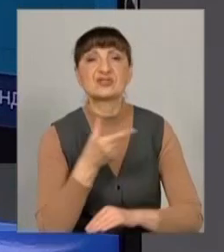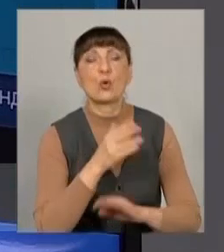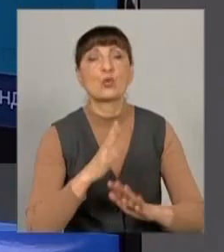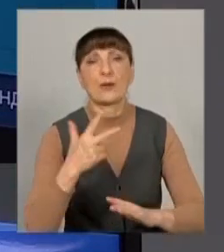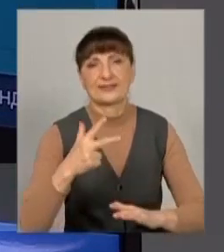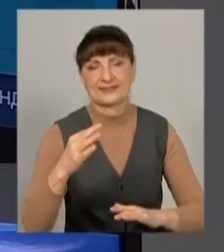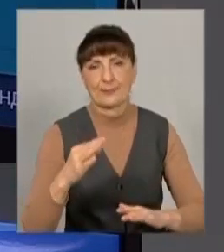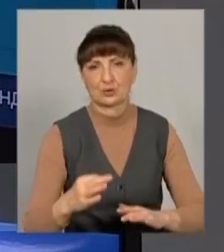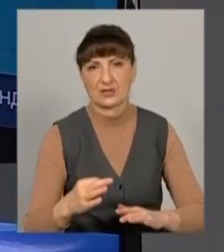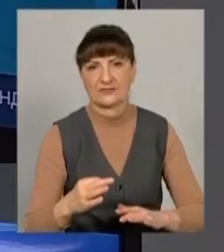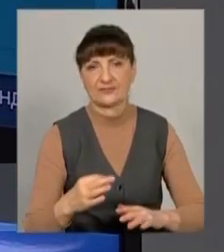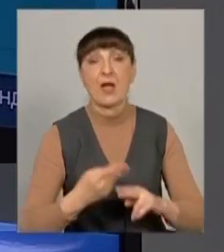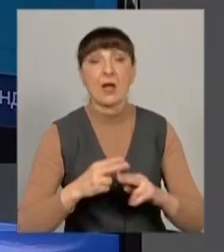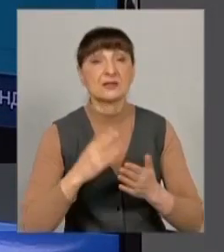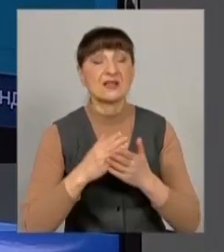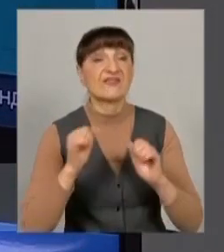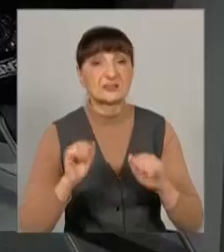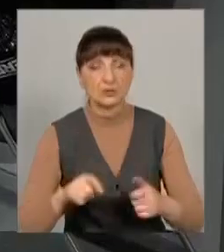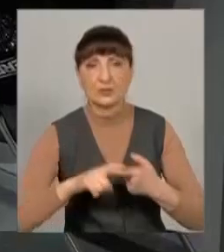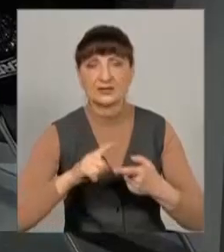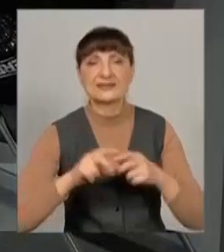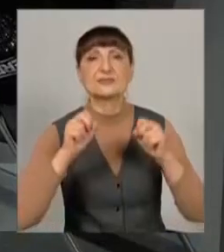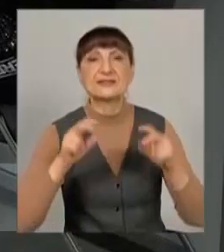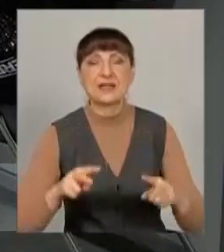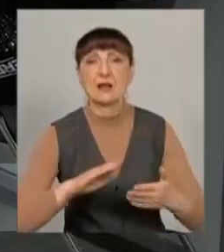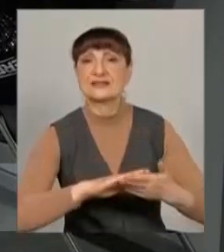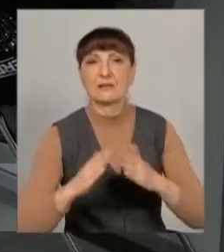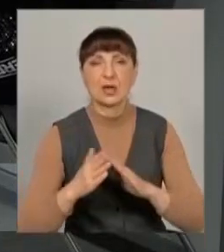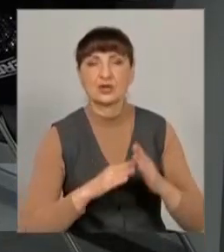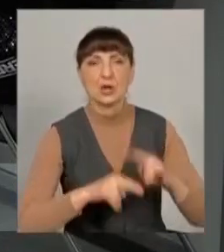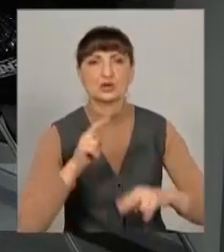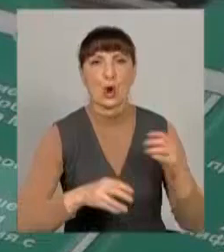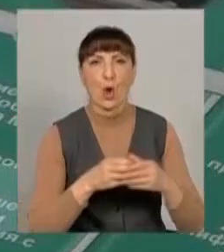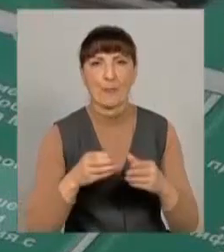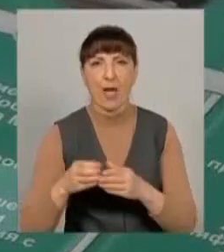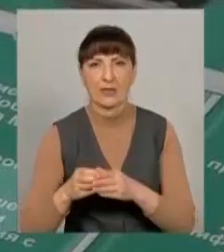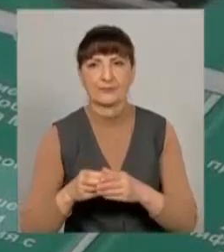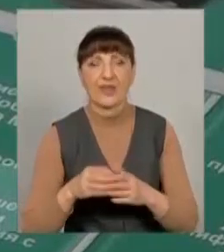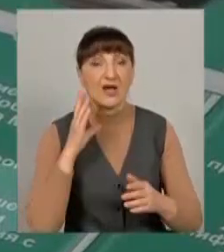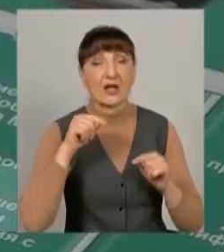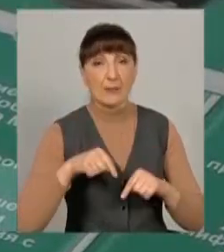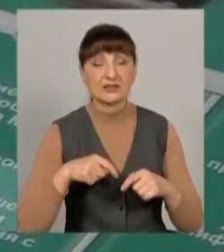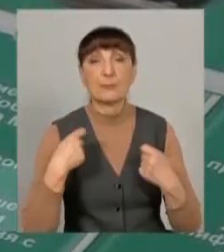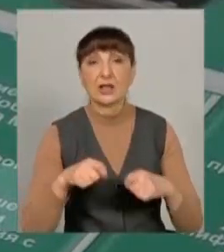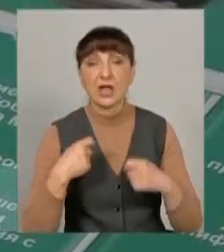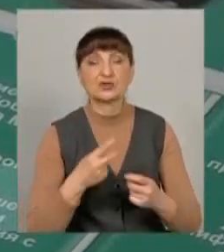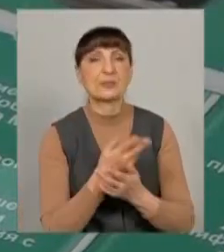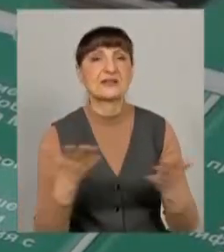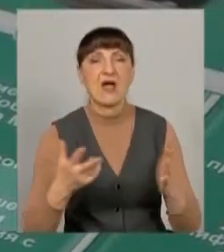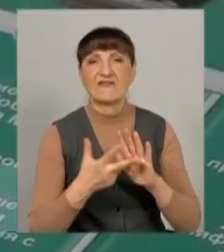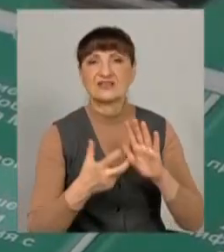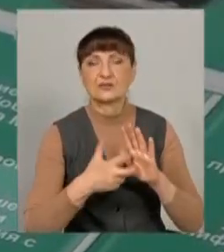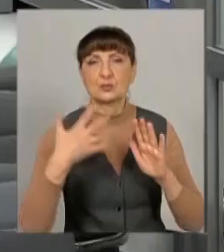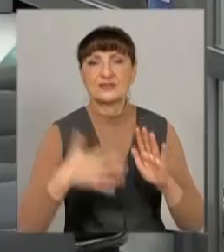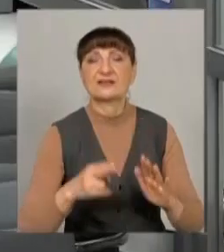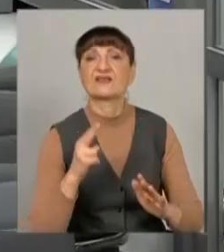от 30%. Это стало возможным благодаря специальным соглашениям со стройкомпаниями. К примеру, в Алматы к продаже представлено